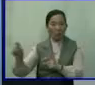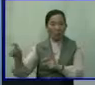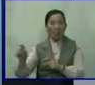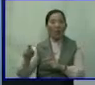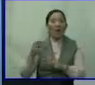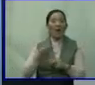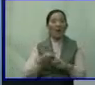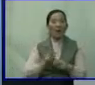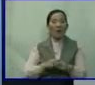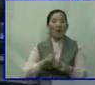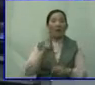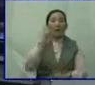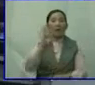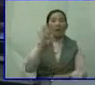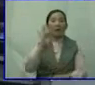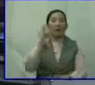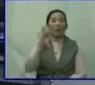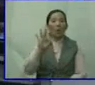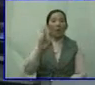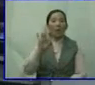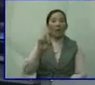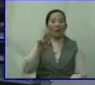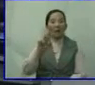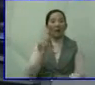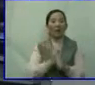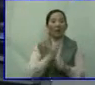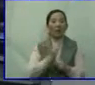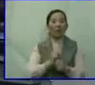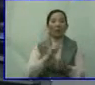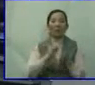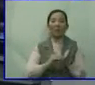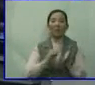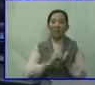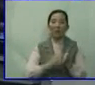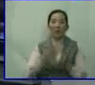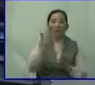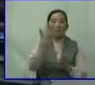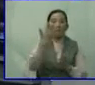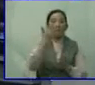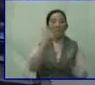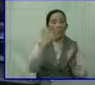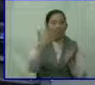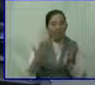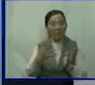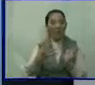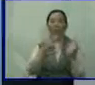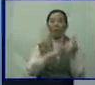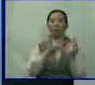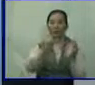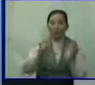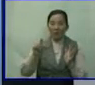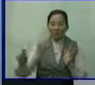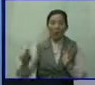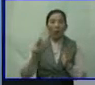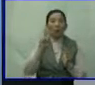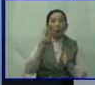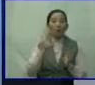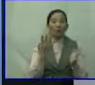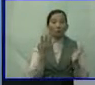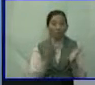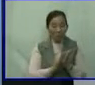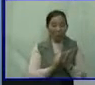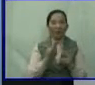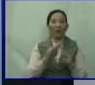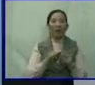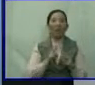контрольную работу по математике на 5 написали 8, на четверку 12, на